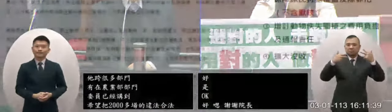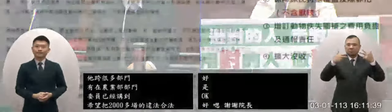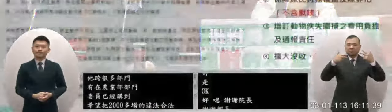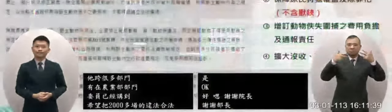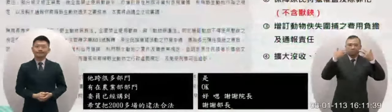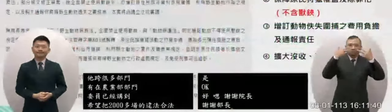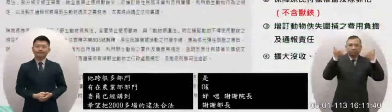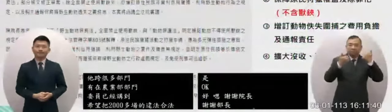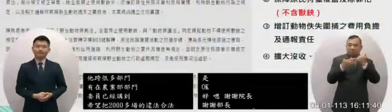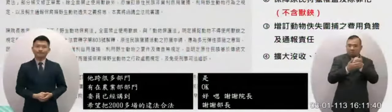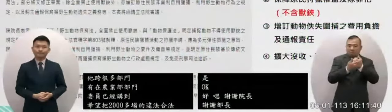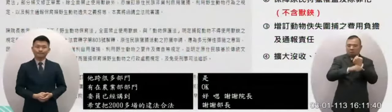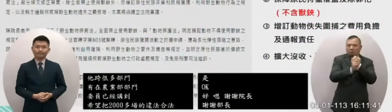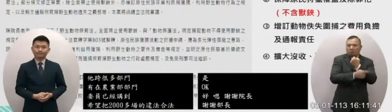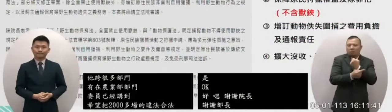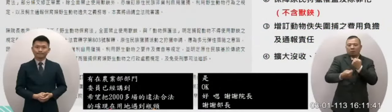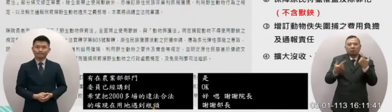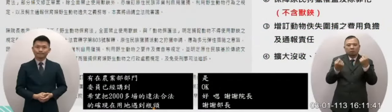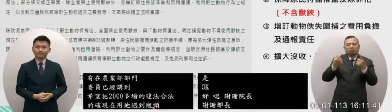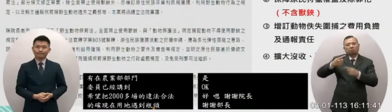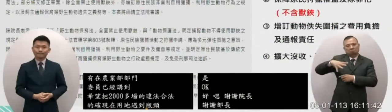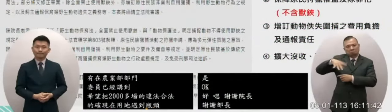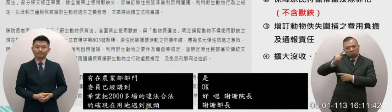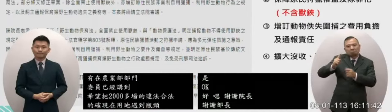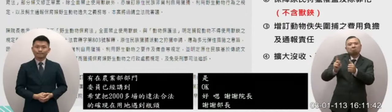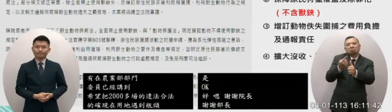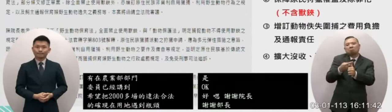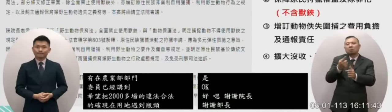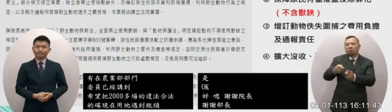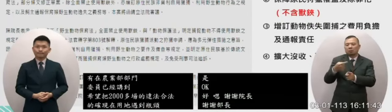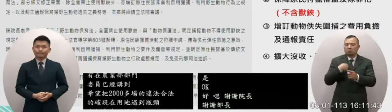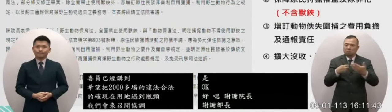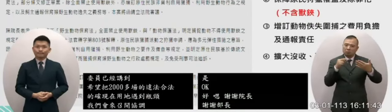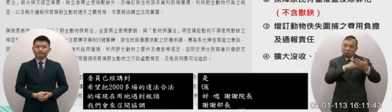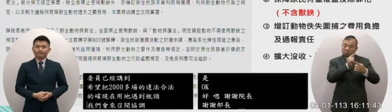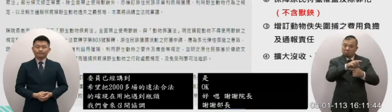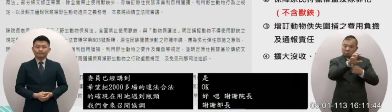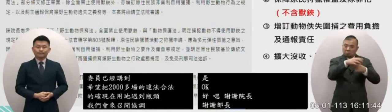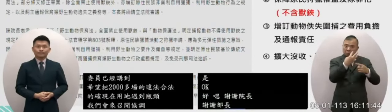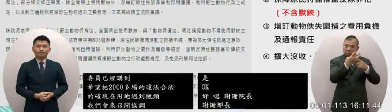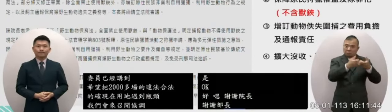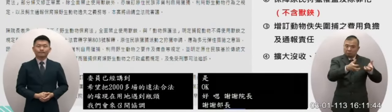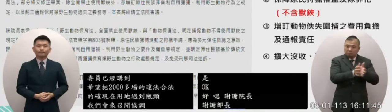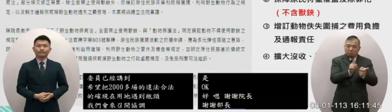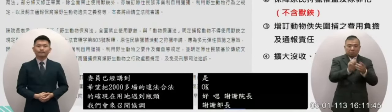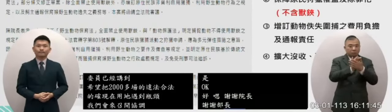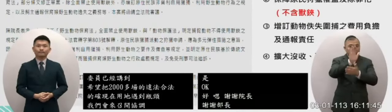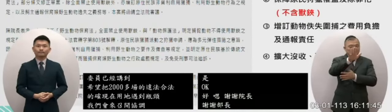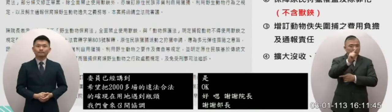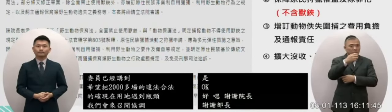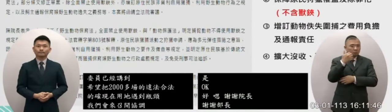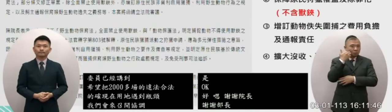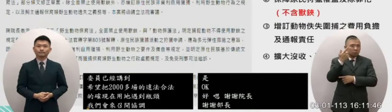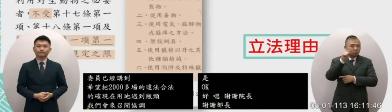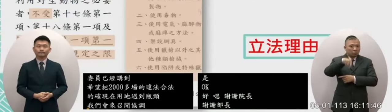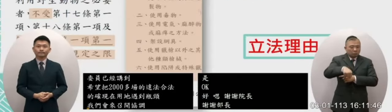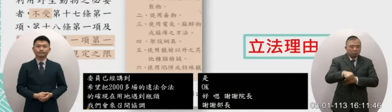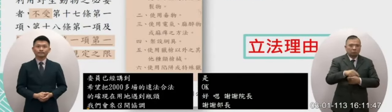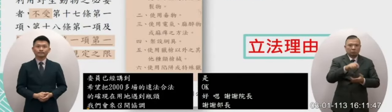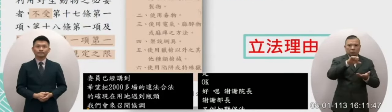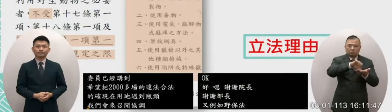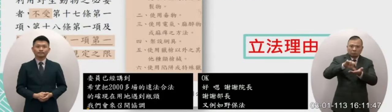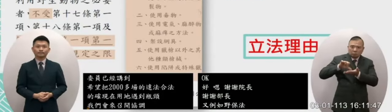先法案，但是我看到农业部的法案说明说，未来不论预防农损或原住民狩猎，皆不得使用兽